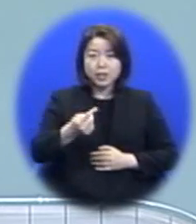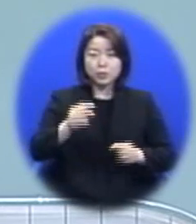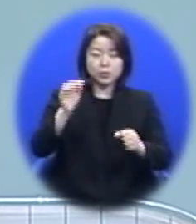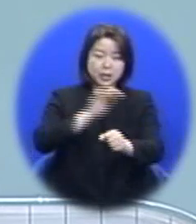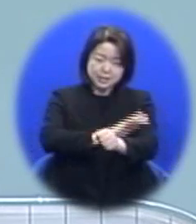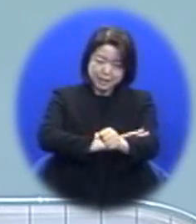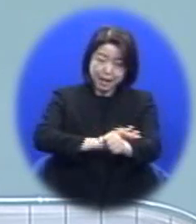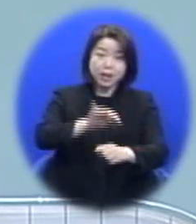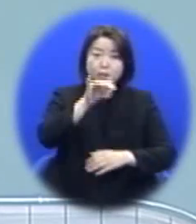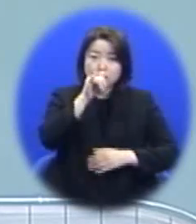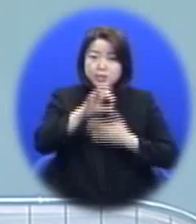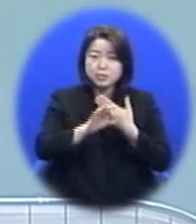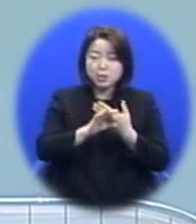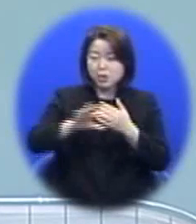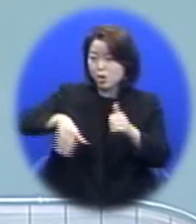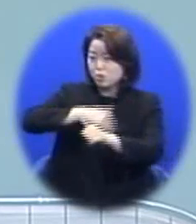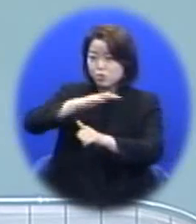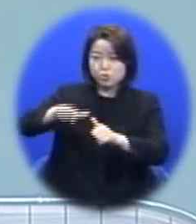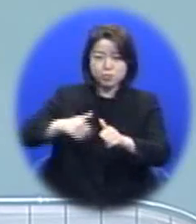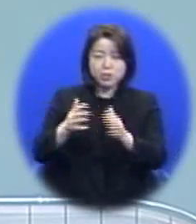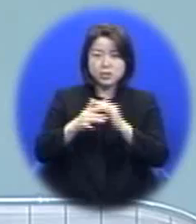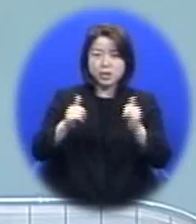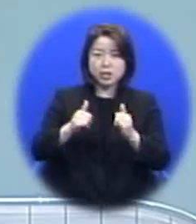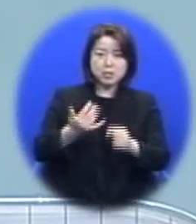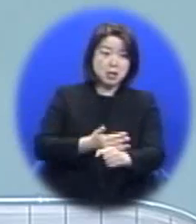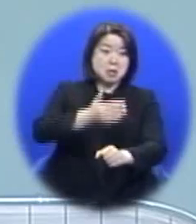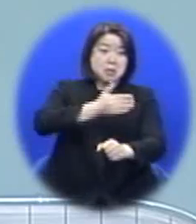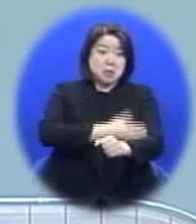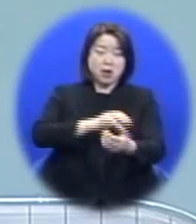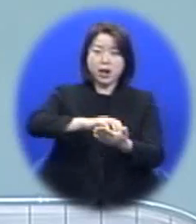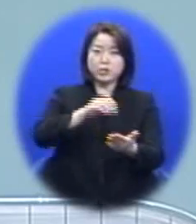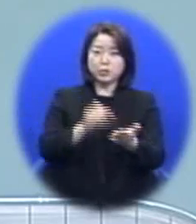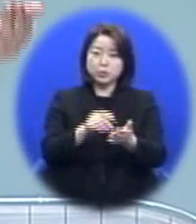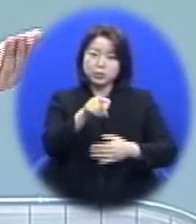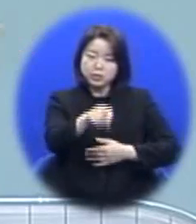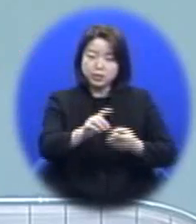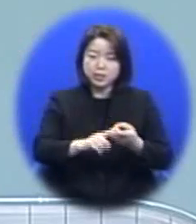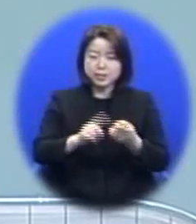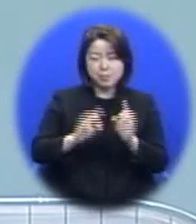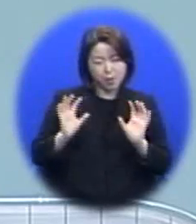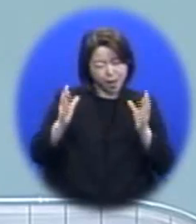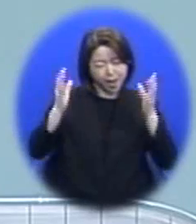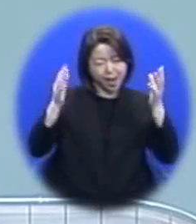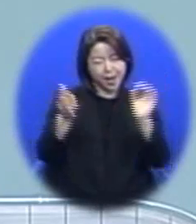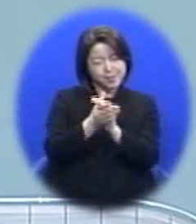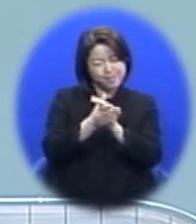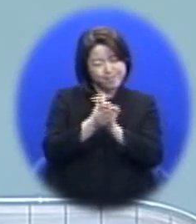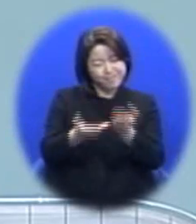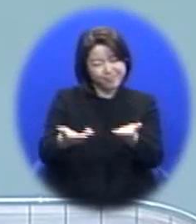있으면 좀 주변 사람들이 과하다고 느낄 정도로 그걸 환호성을